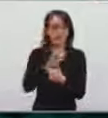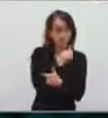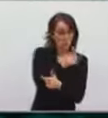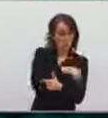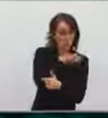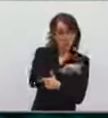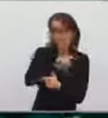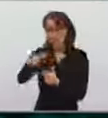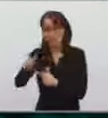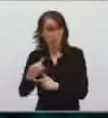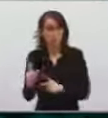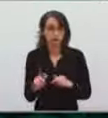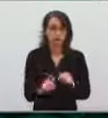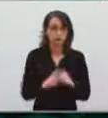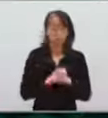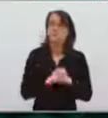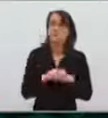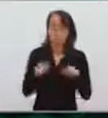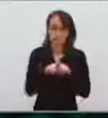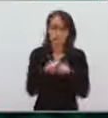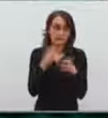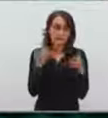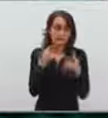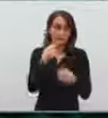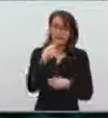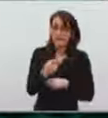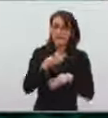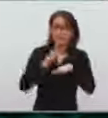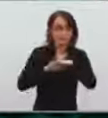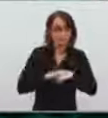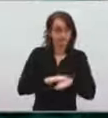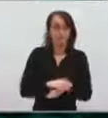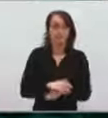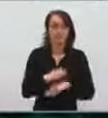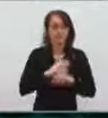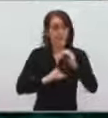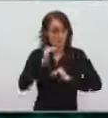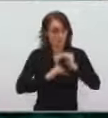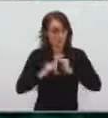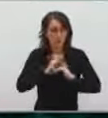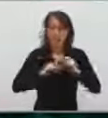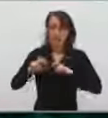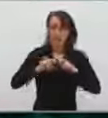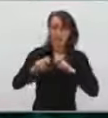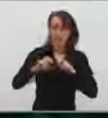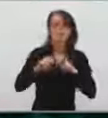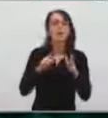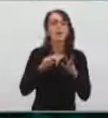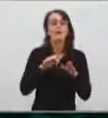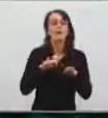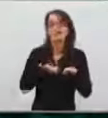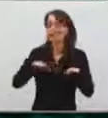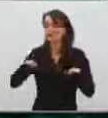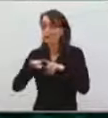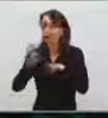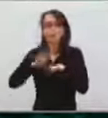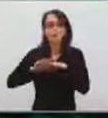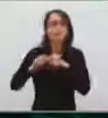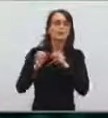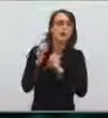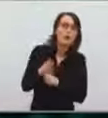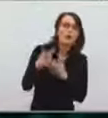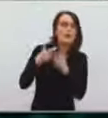que actuellement nous avons réalisé le schéma directeur des mobilités actives, à savoir des déplacements doux, et il est